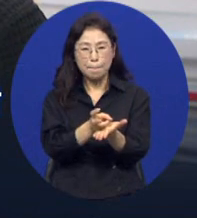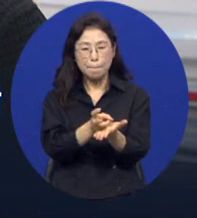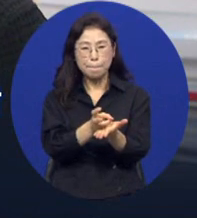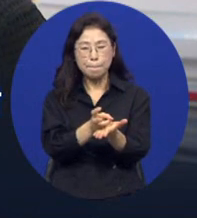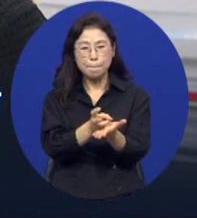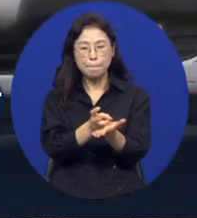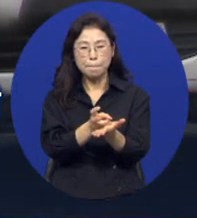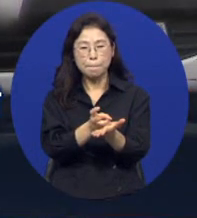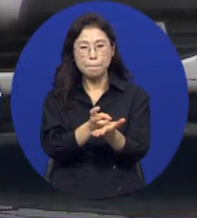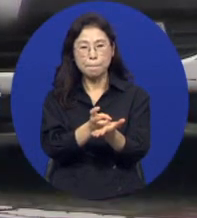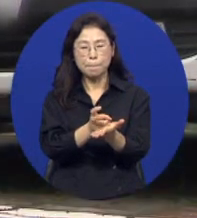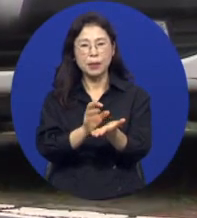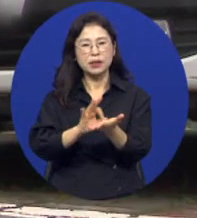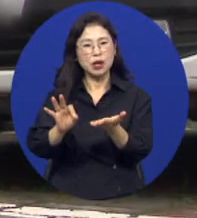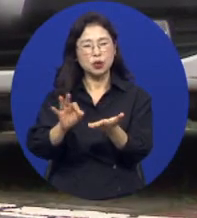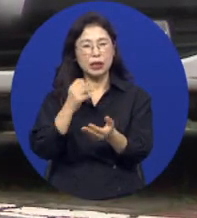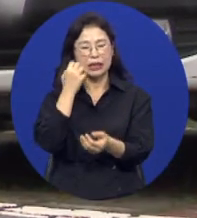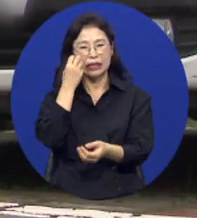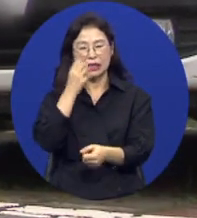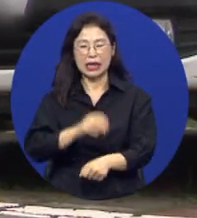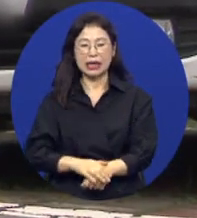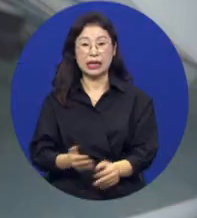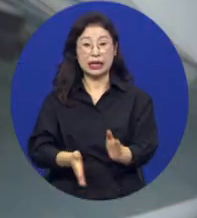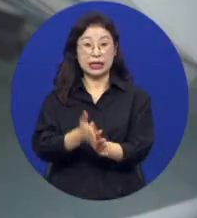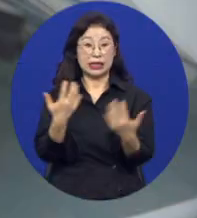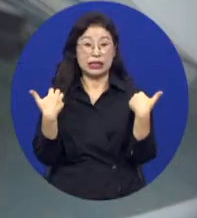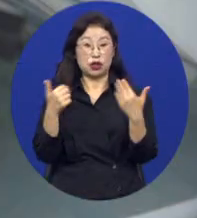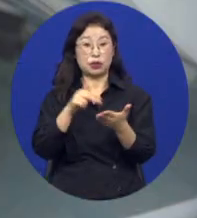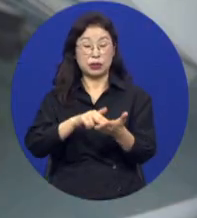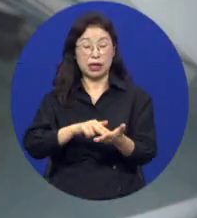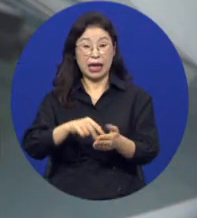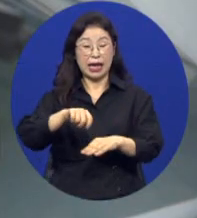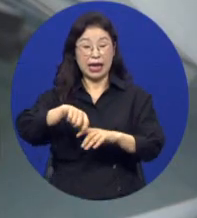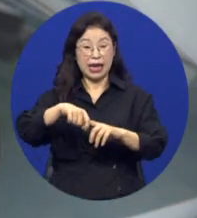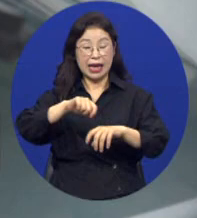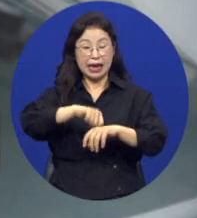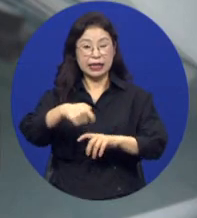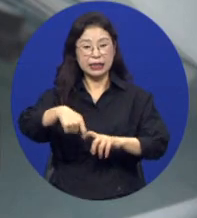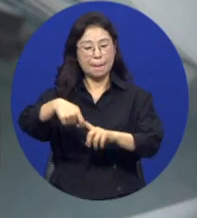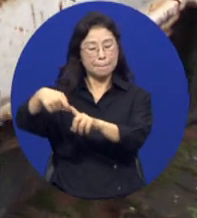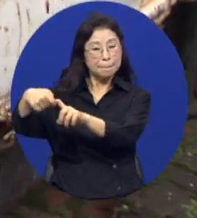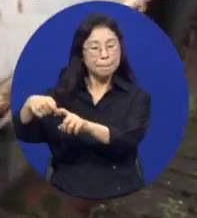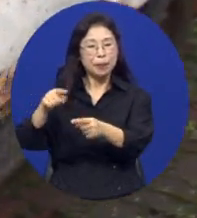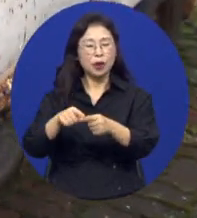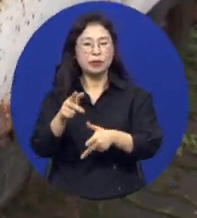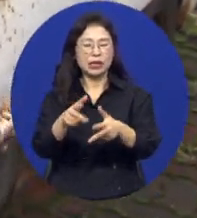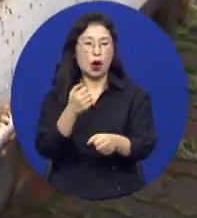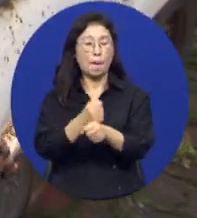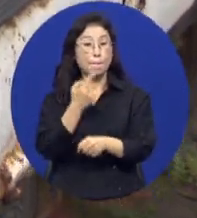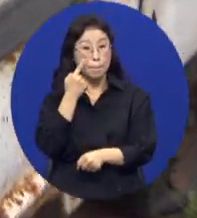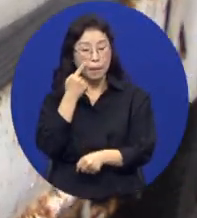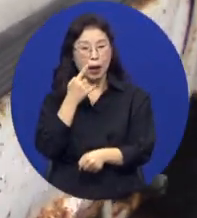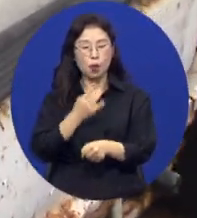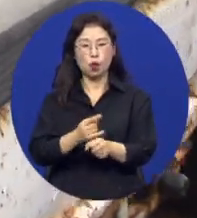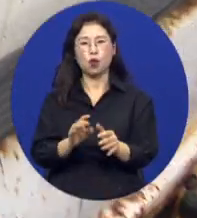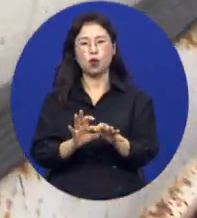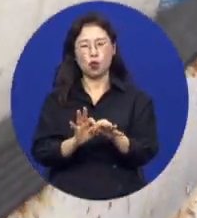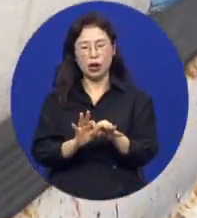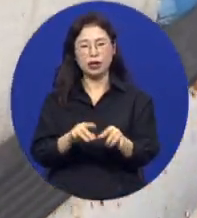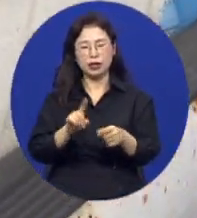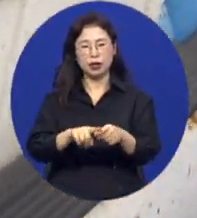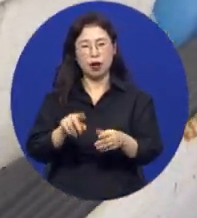해석해서 일단 제주씨는 강제 이동조치 시범사업을 조만간 실시하겠다고 밝혀 과연